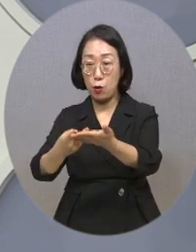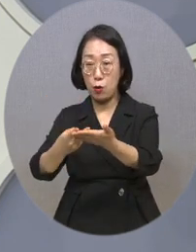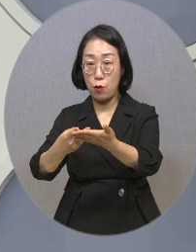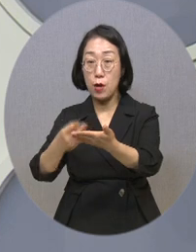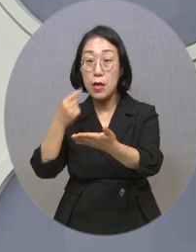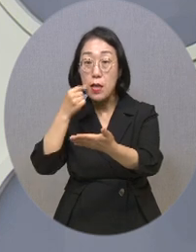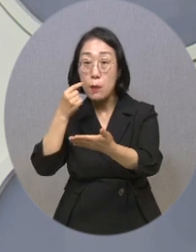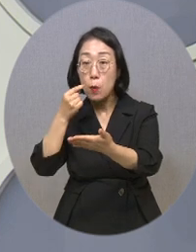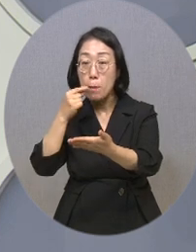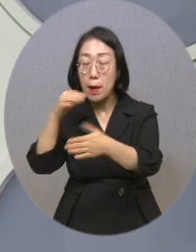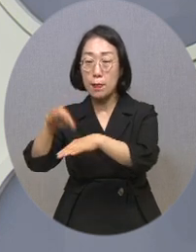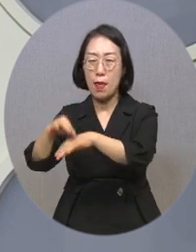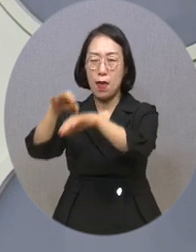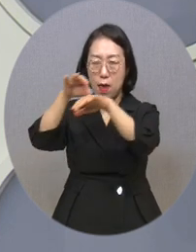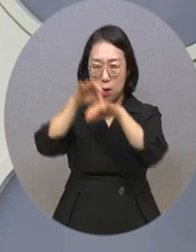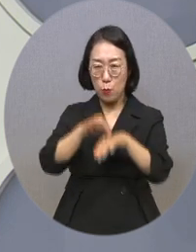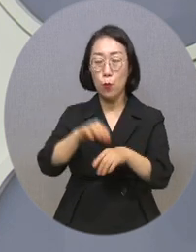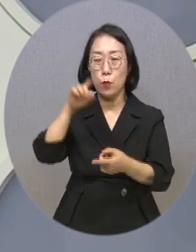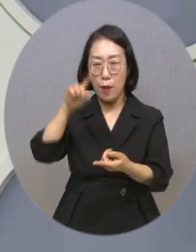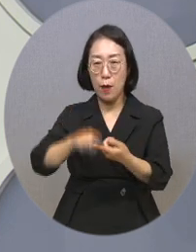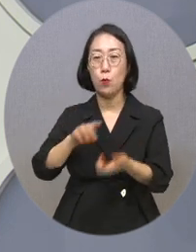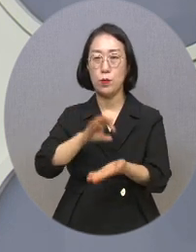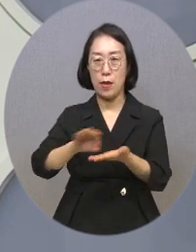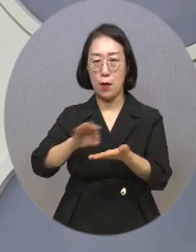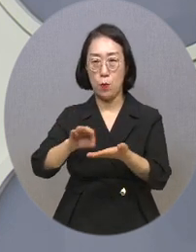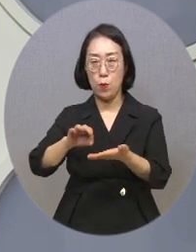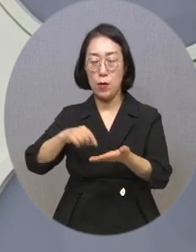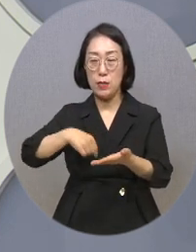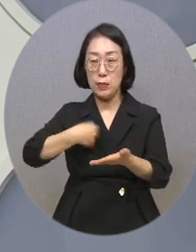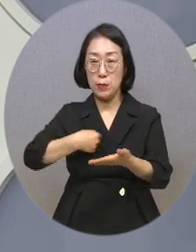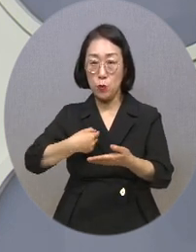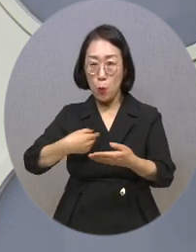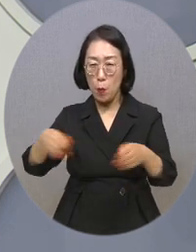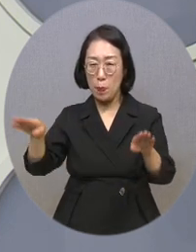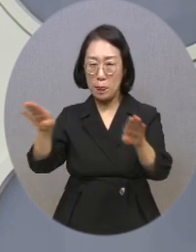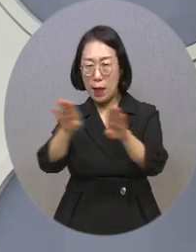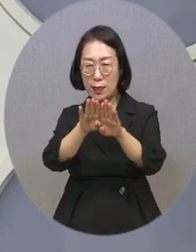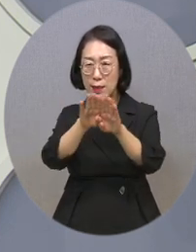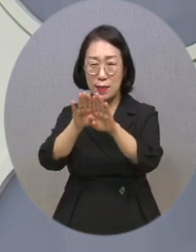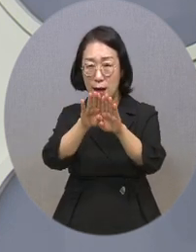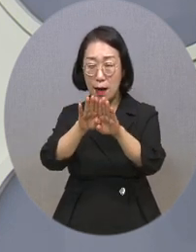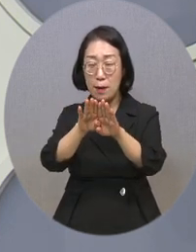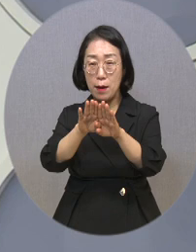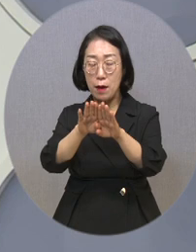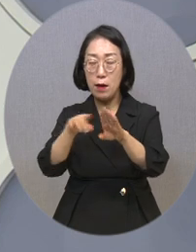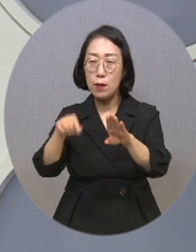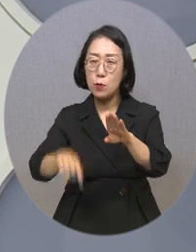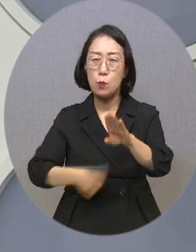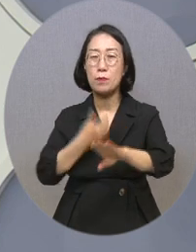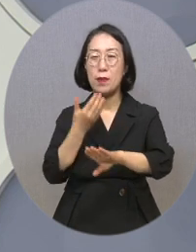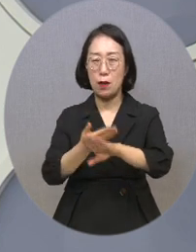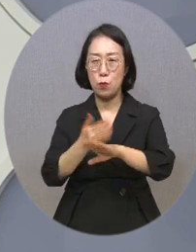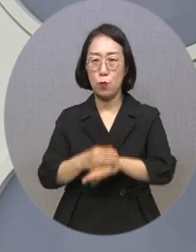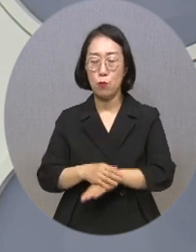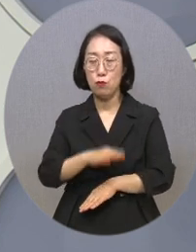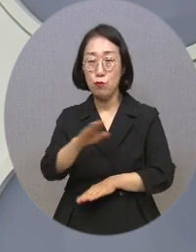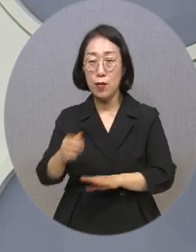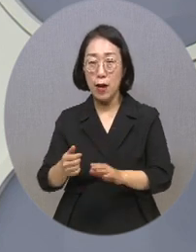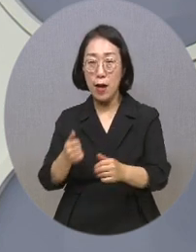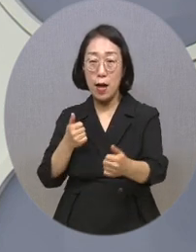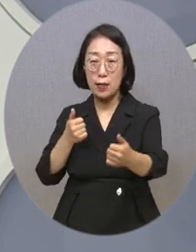이제 쓰고 있습니다. 근데 자폐라는 게 스스로 폐쇄한다 그러는데 그런 거는 아니고 우리가 다가서지